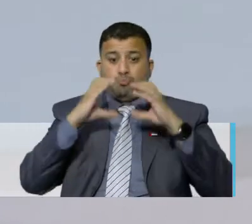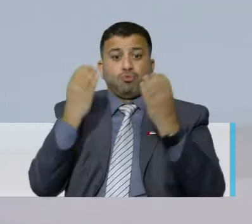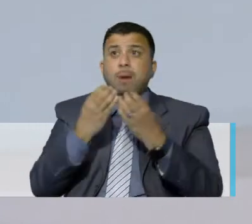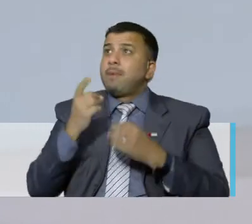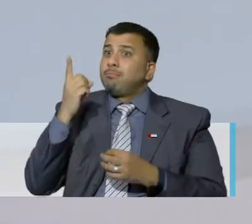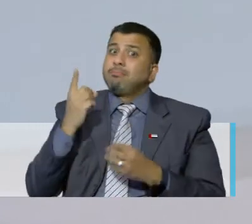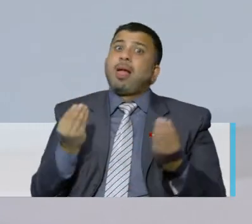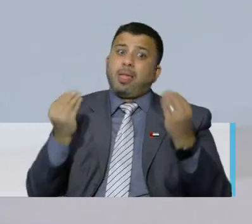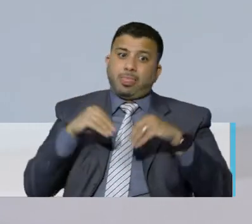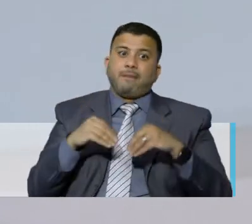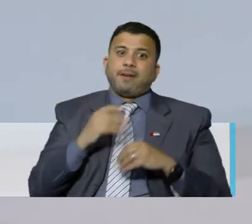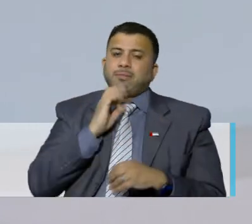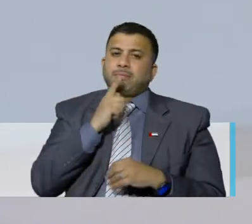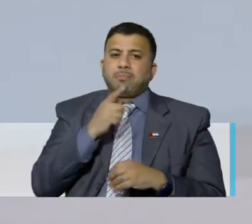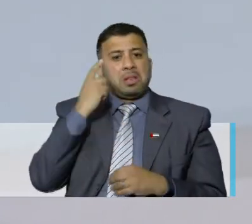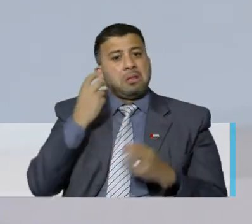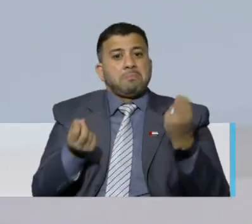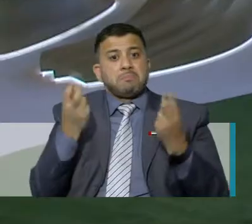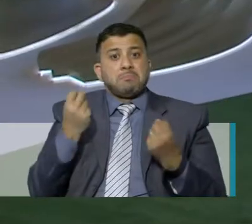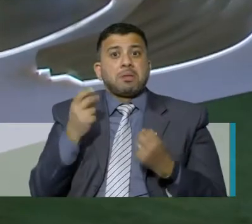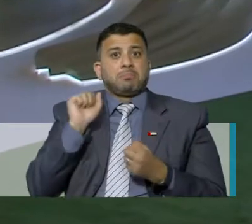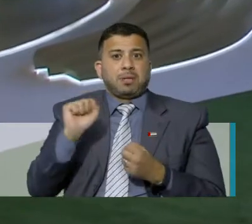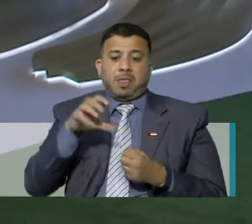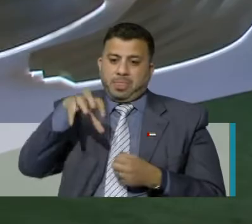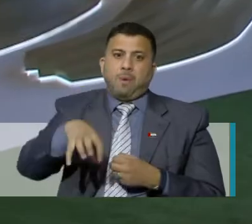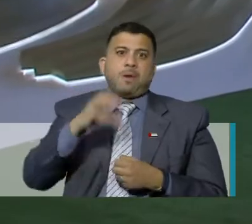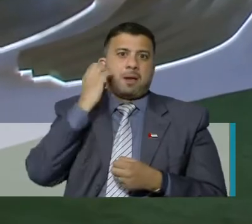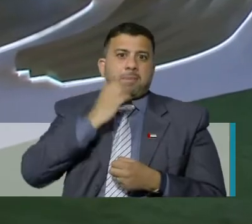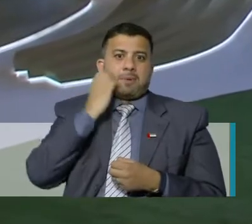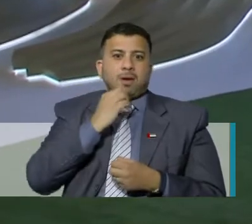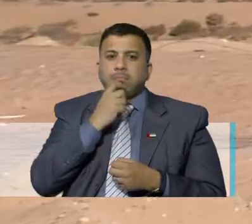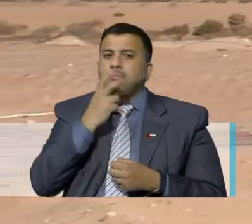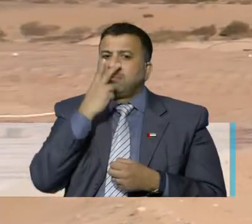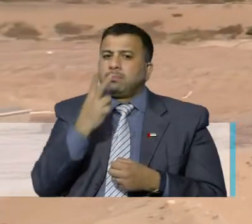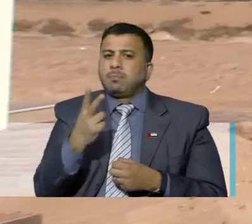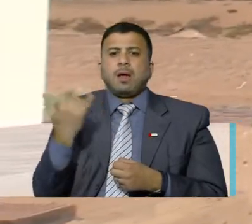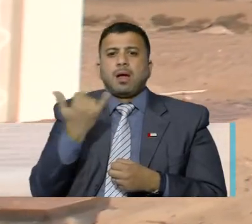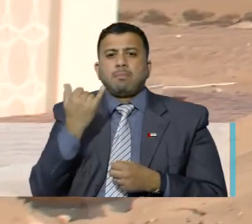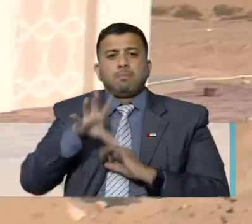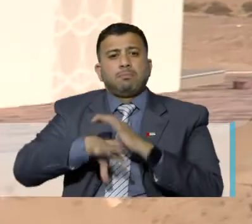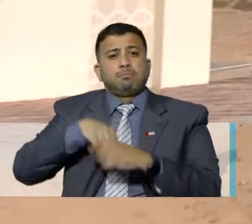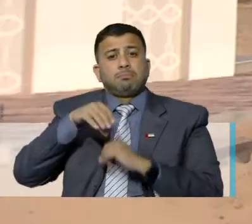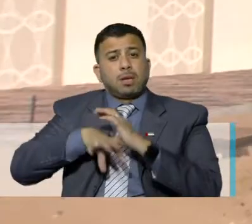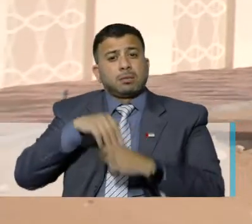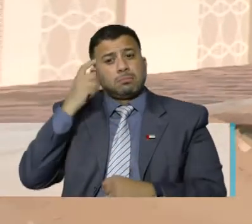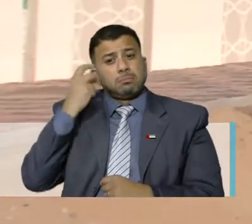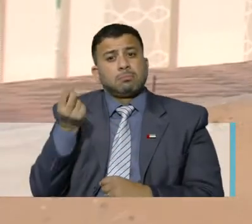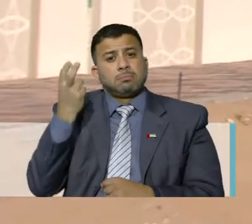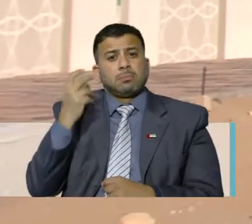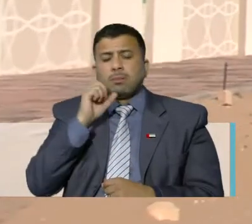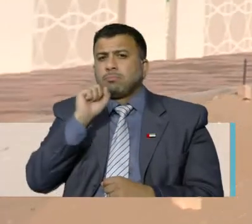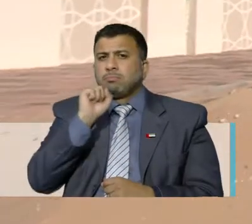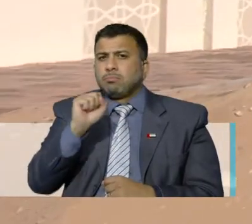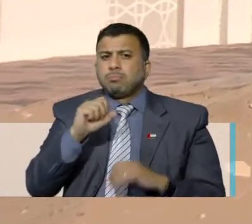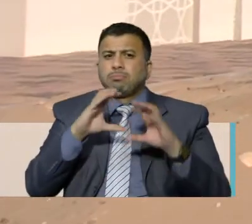نوعية لمنظومة الابتكار في الدولة. هذا واطلع معالي الوزراء على أهم المشاريع الابتكارية في مجمع